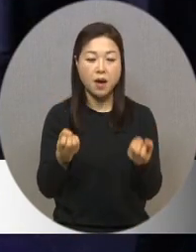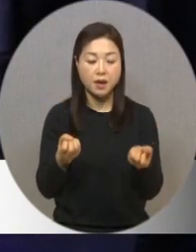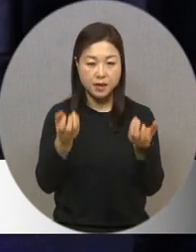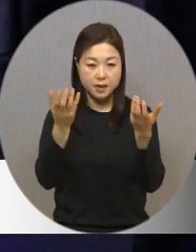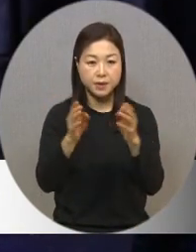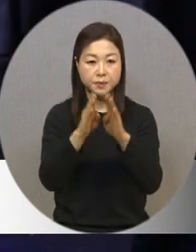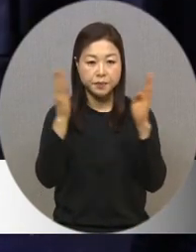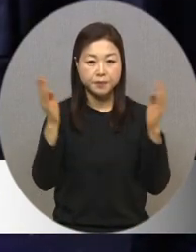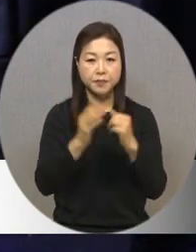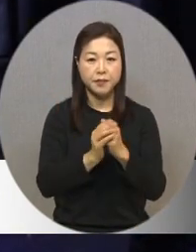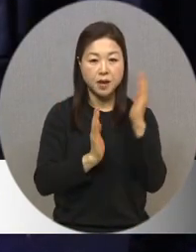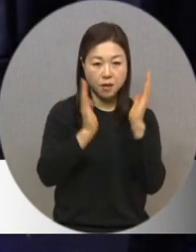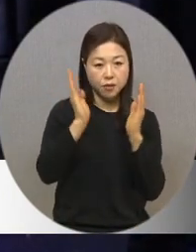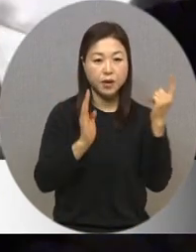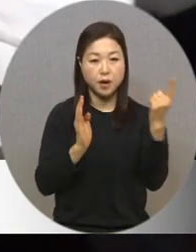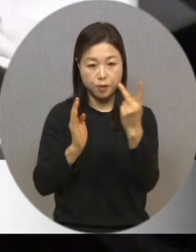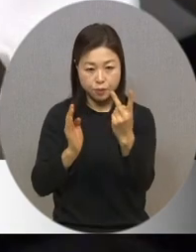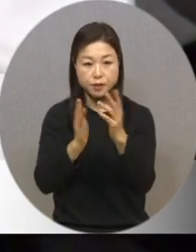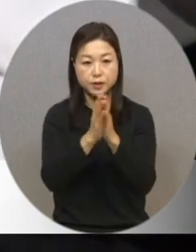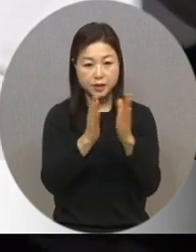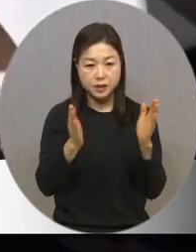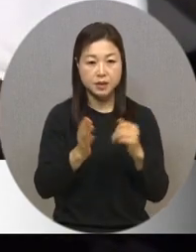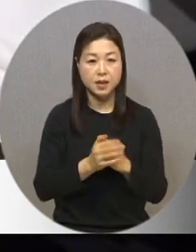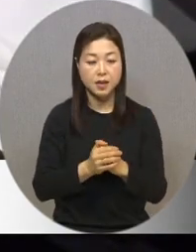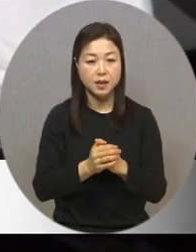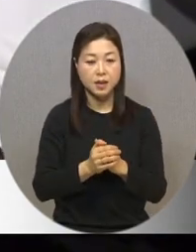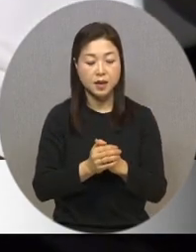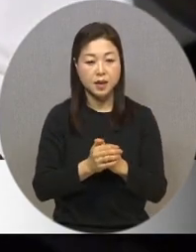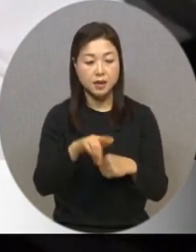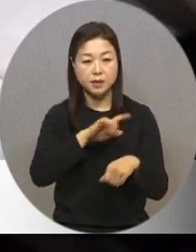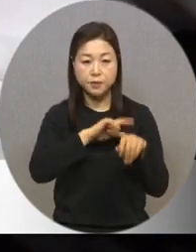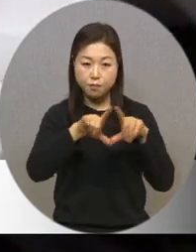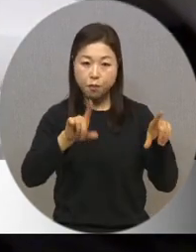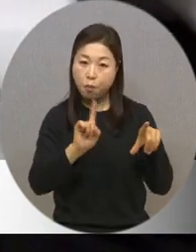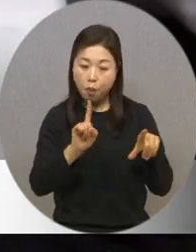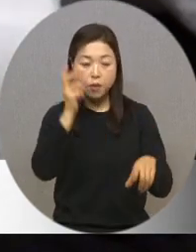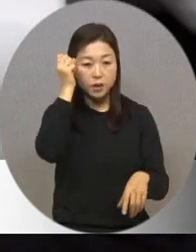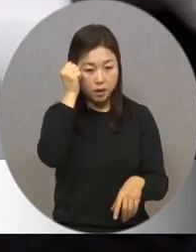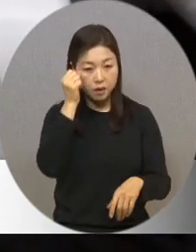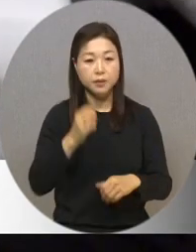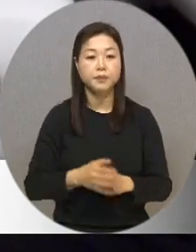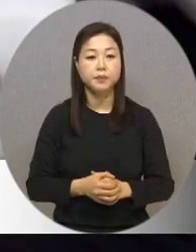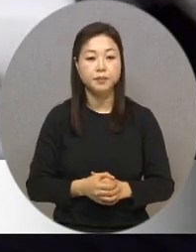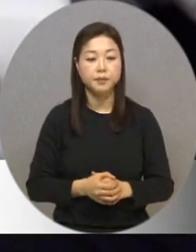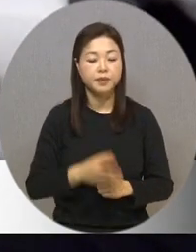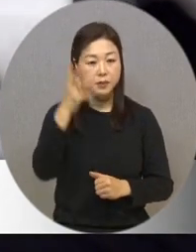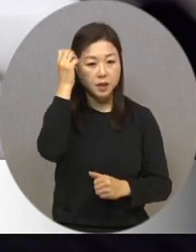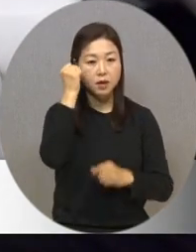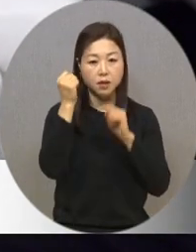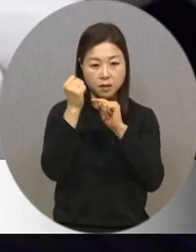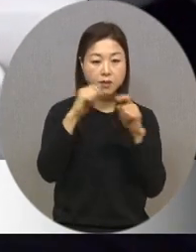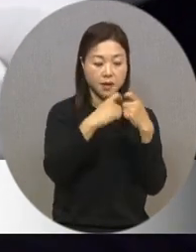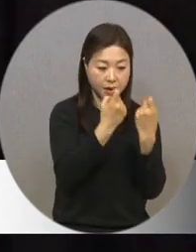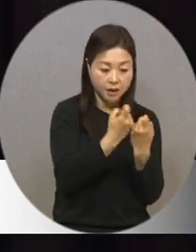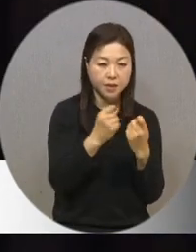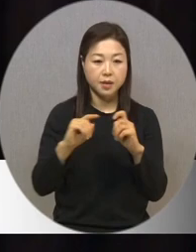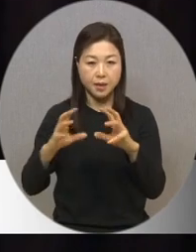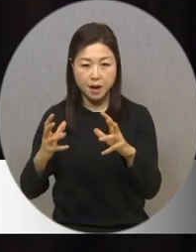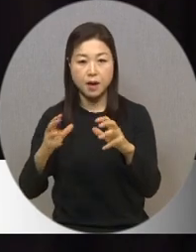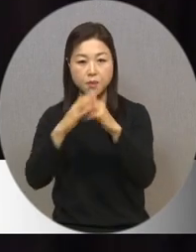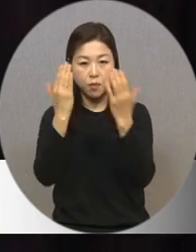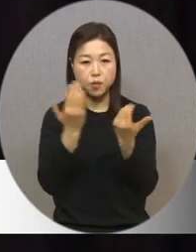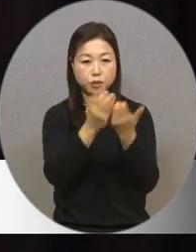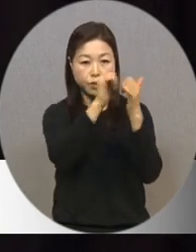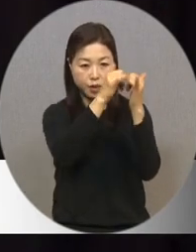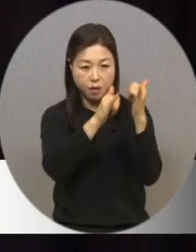개의 연극으로 시작했습니다. 기억이 소재였습니다. 기억은 개인에게도 한 나라에게도